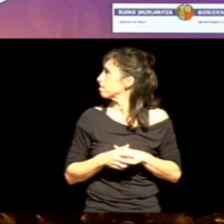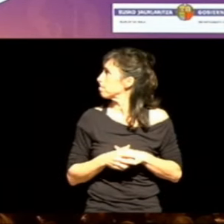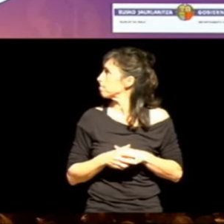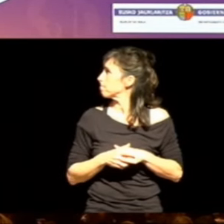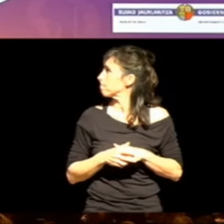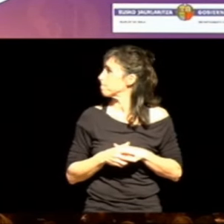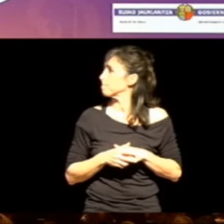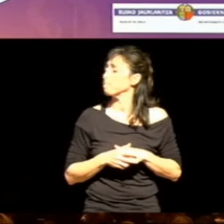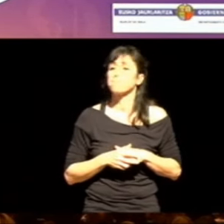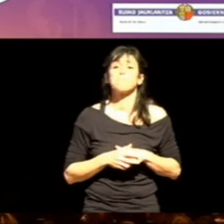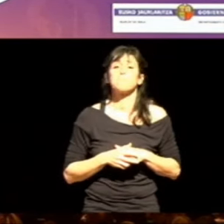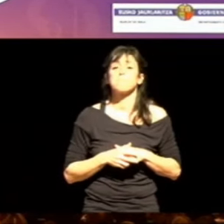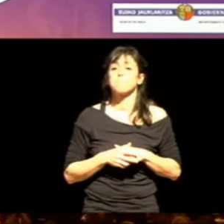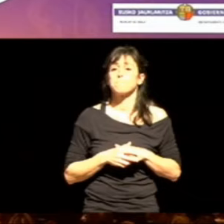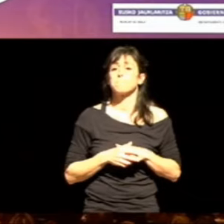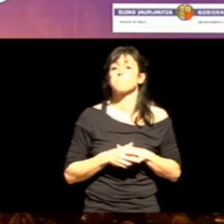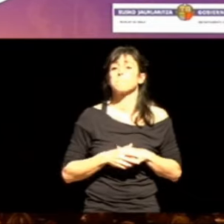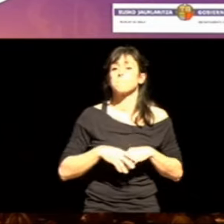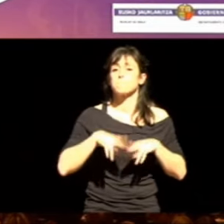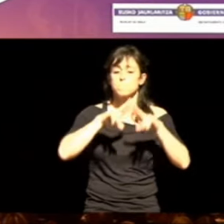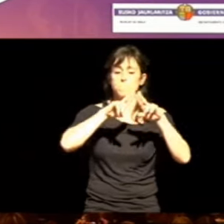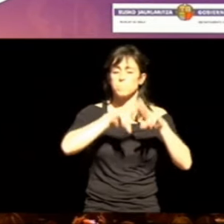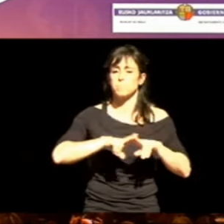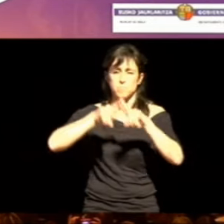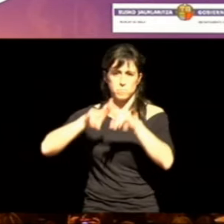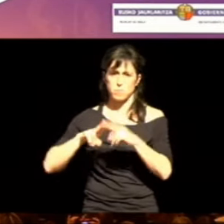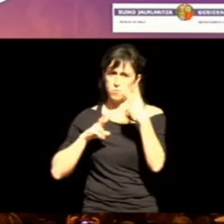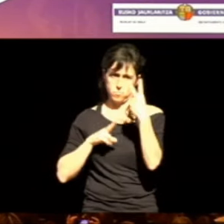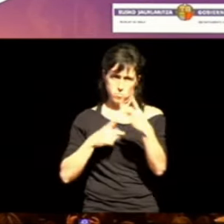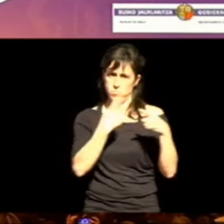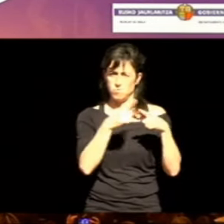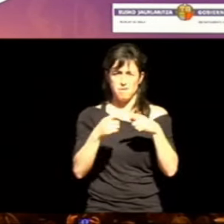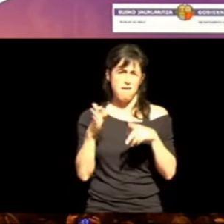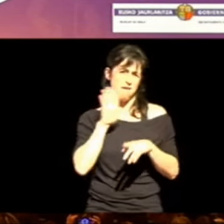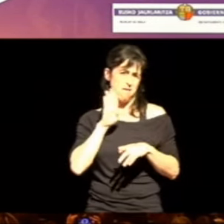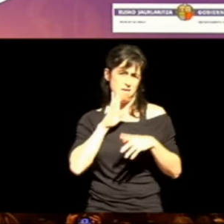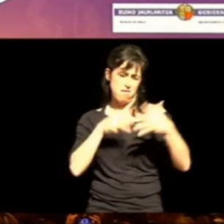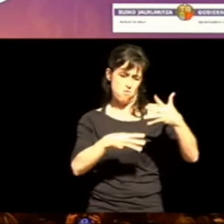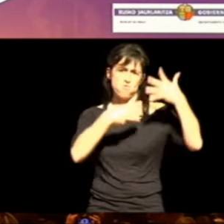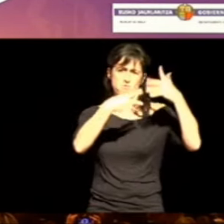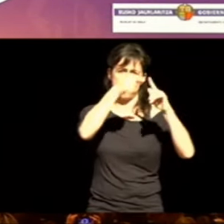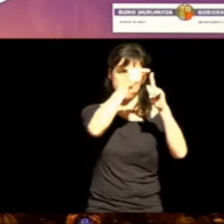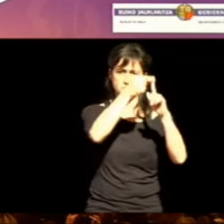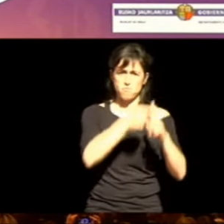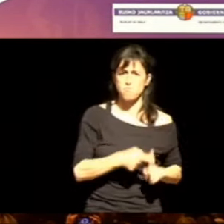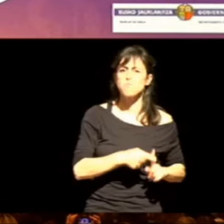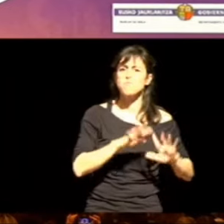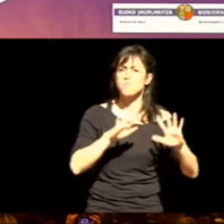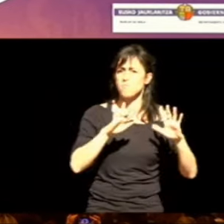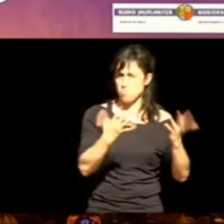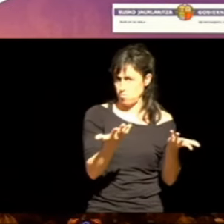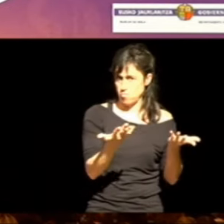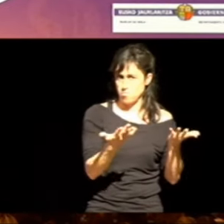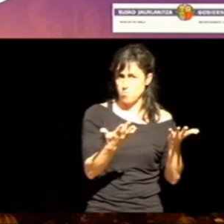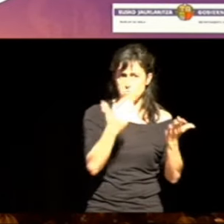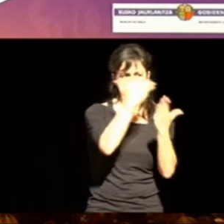bakar-bakarrik aztertuko ditugu biko, denbora dela eta. Lehenengoa da, bueno, sortzi irizpide horiek zeintzu dira. Eta nola antolatu